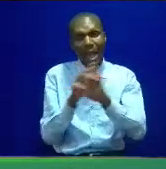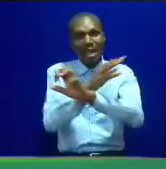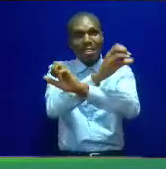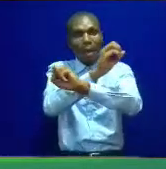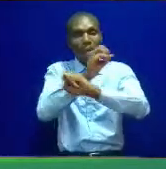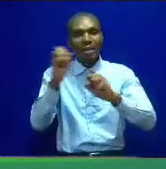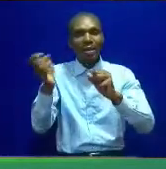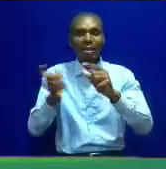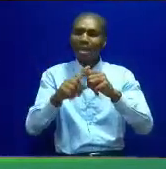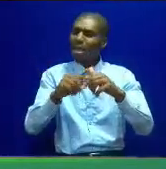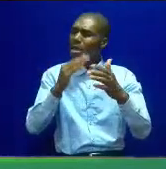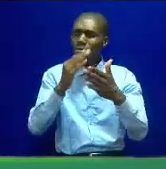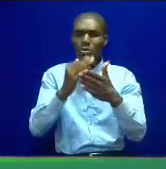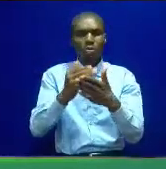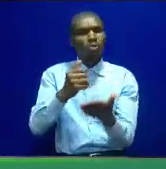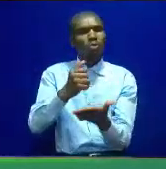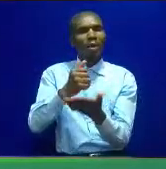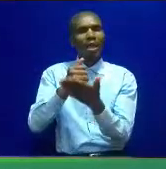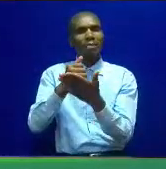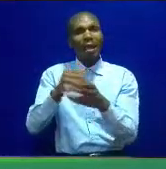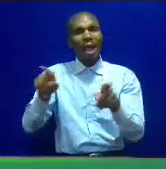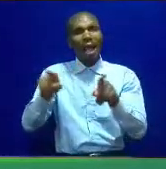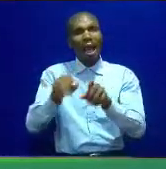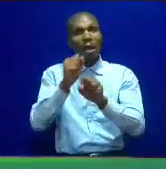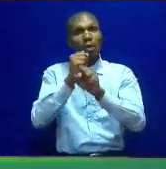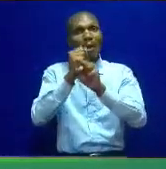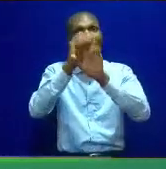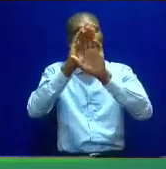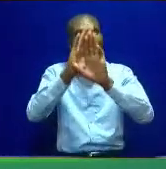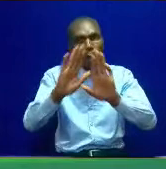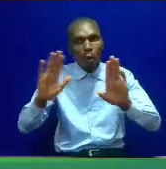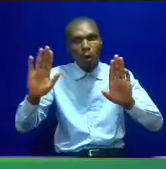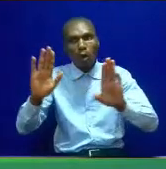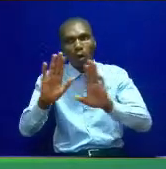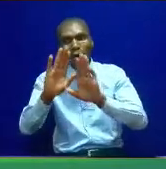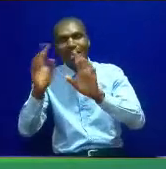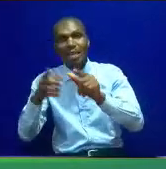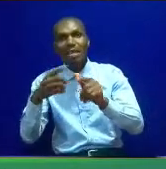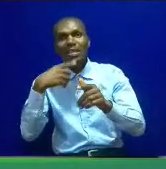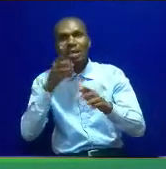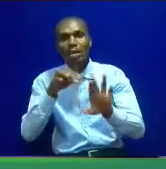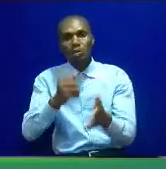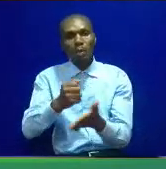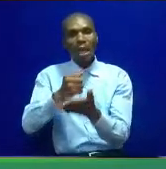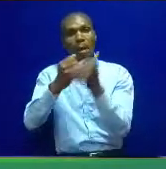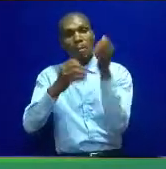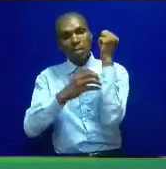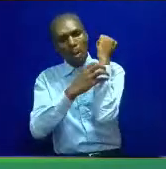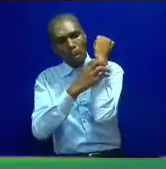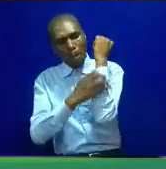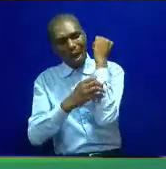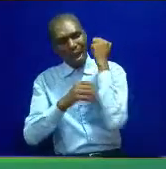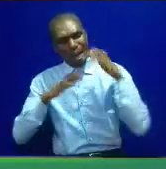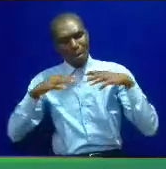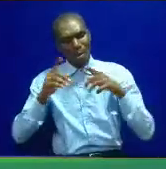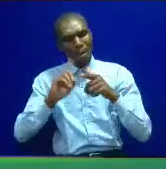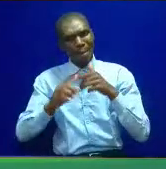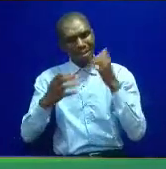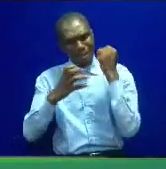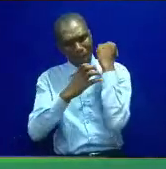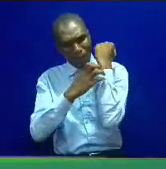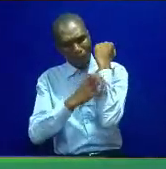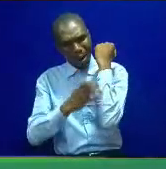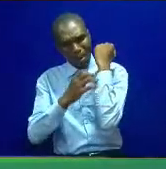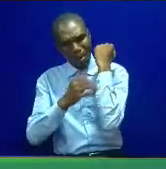go tokonya kiagara ya nyare go karo ya ngo kore campaign ya ngo tene nyare go tokonya abantu barense bone duro jena abantu barense na butu anyare